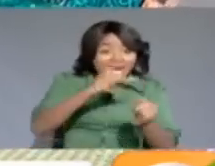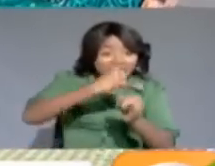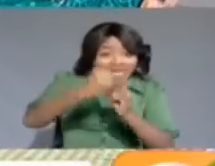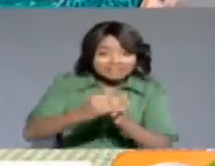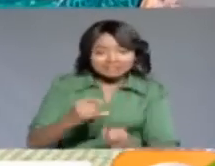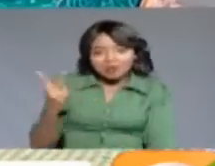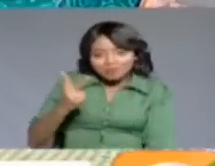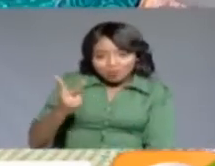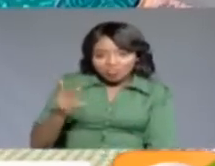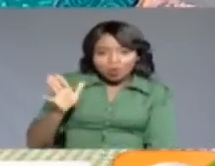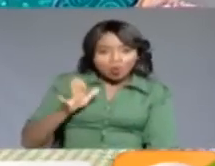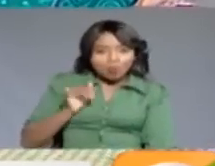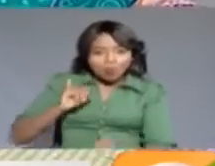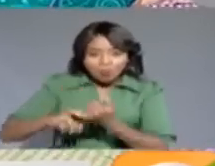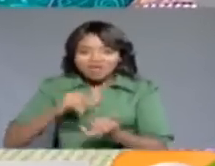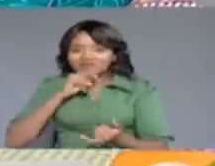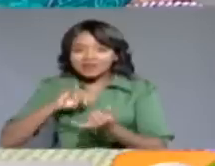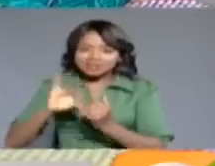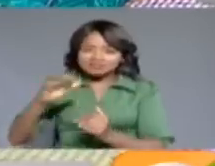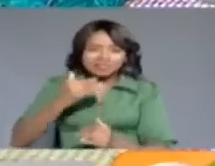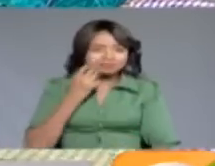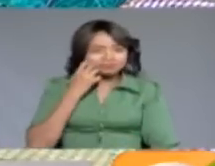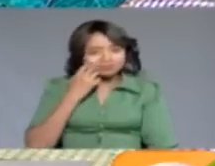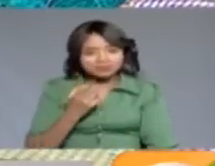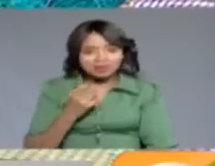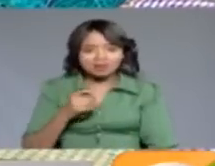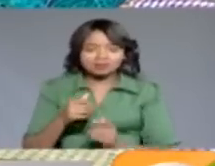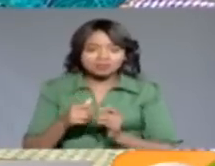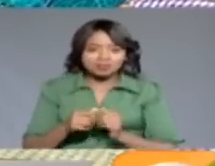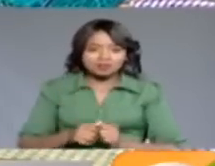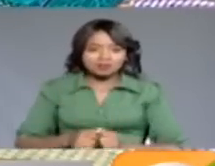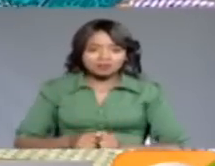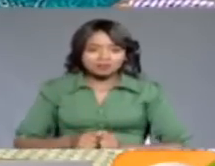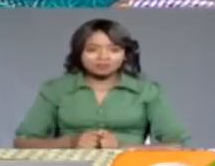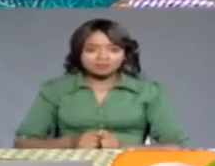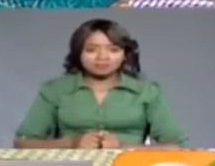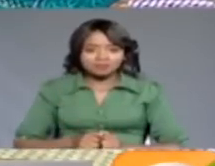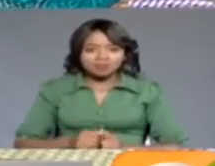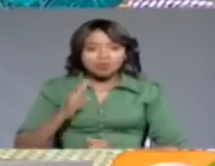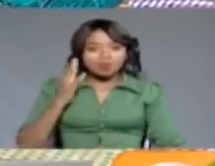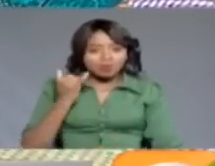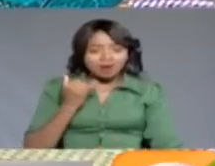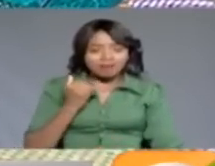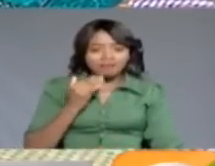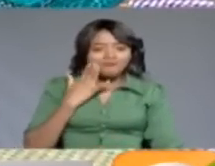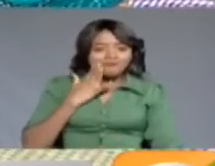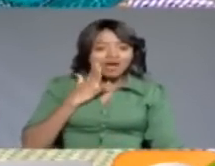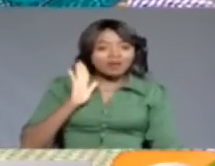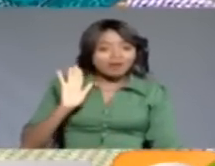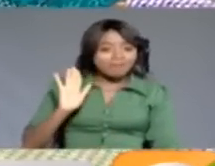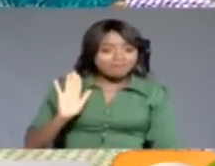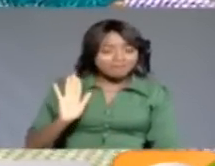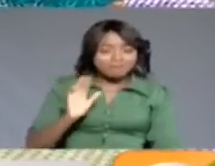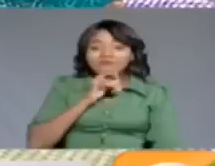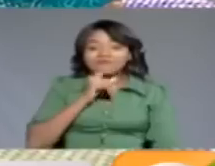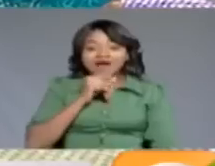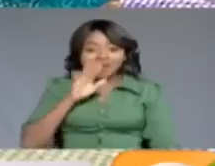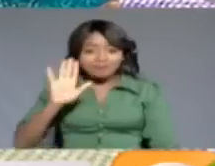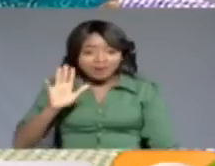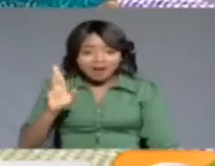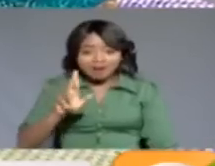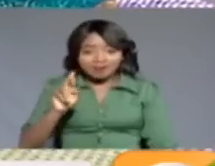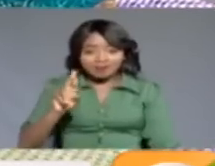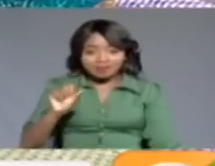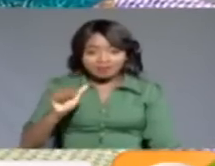Rashid na Lulu kwa pole sana kwa msiba. Meja ni kakake Rashid lakini nilisoma na Meja. Kwa hivyo najua uzito na